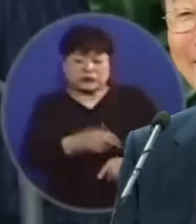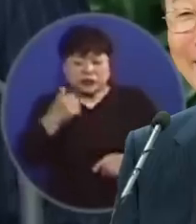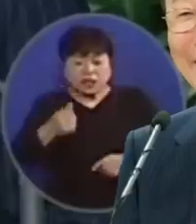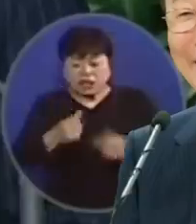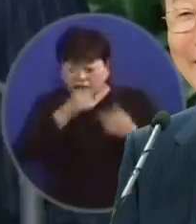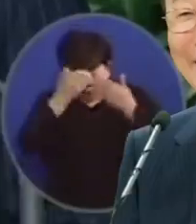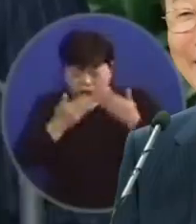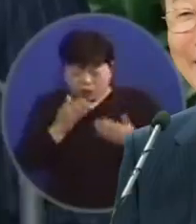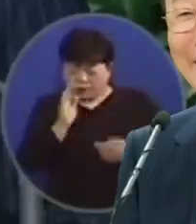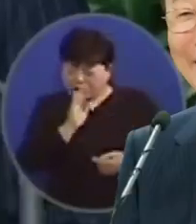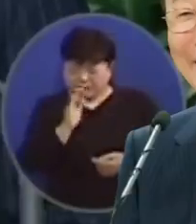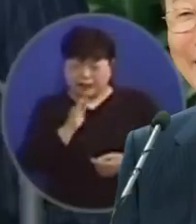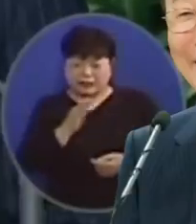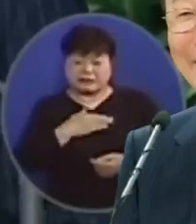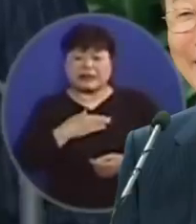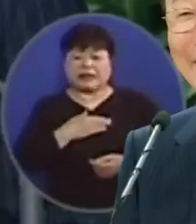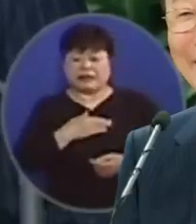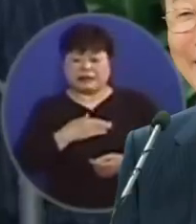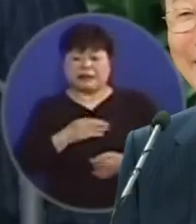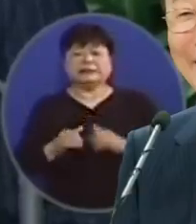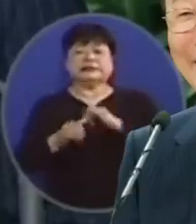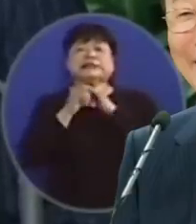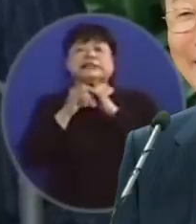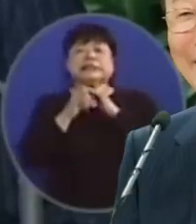감옥 가면 안 되니까 내가 자결했다고